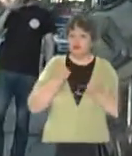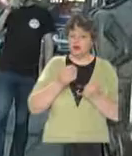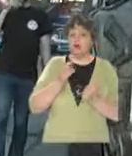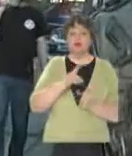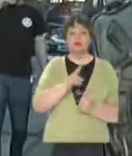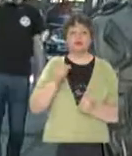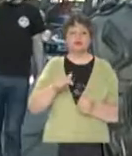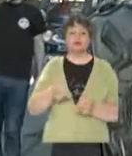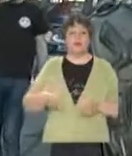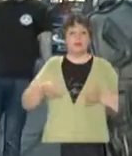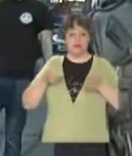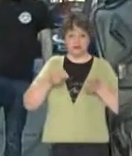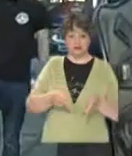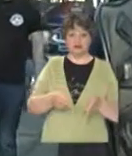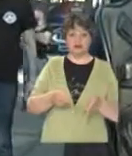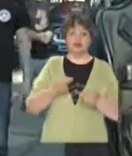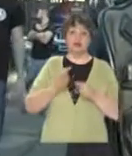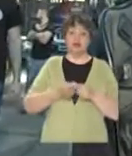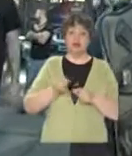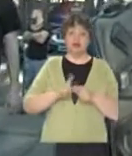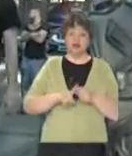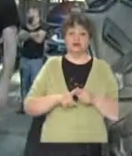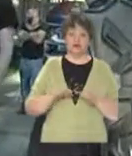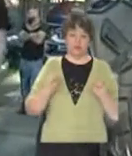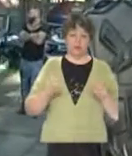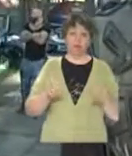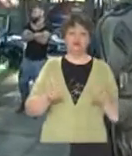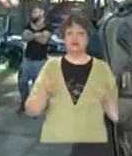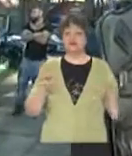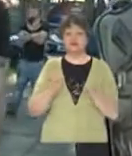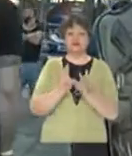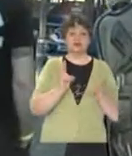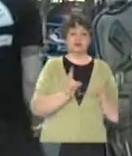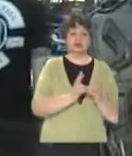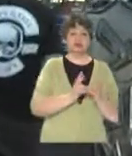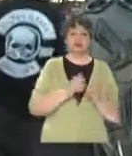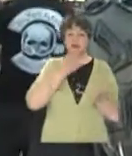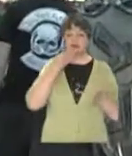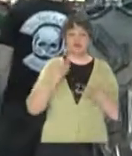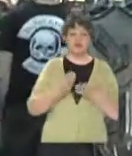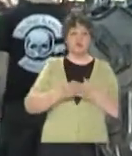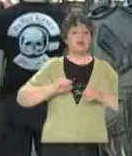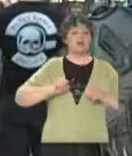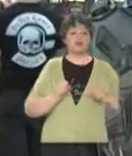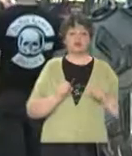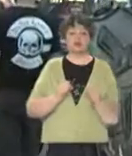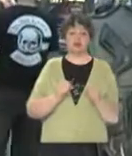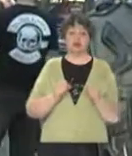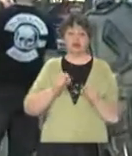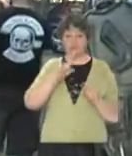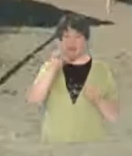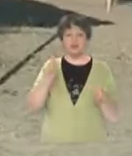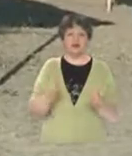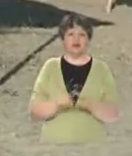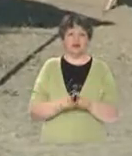для тих, хто сюди приїжджає, це є особливість того, що можна зустрітися зі своїми друзями,